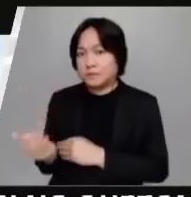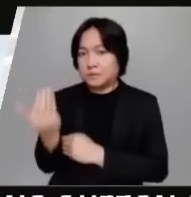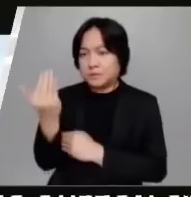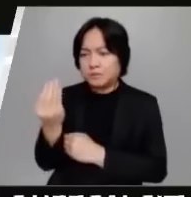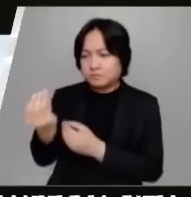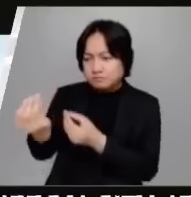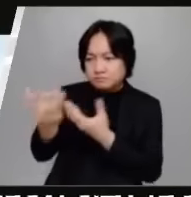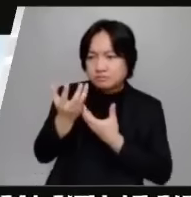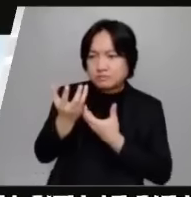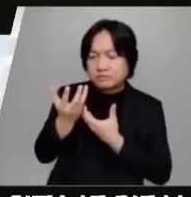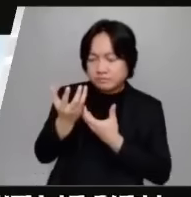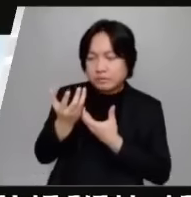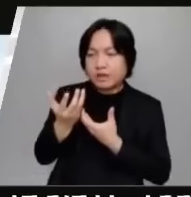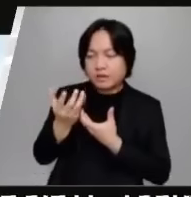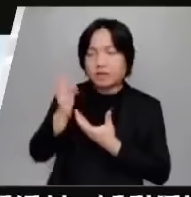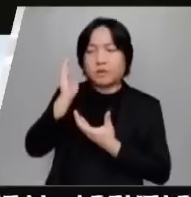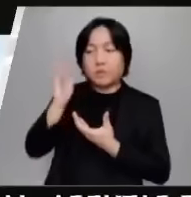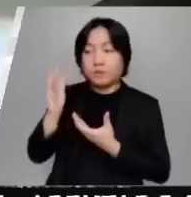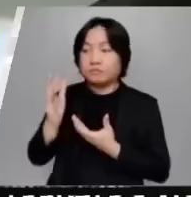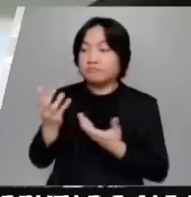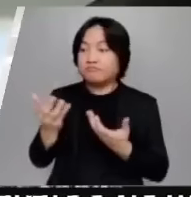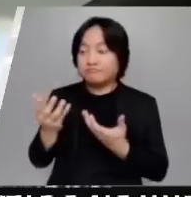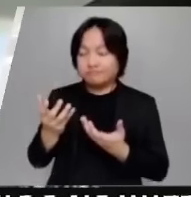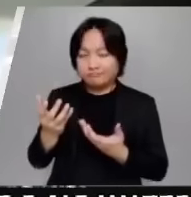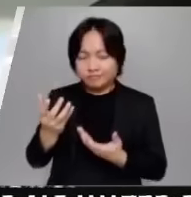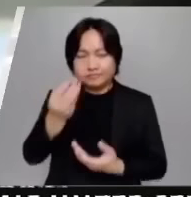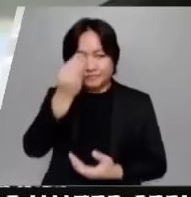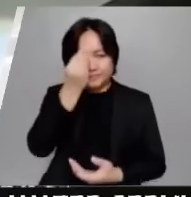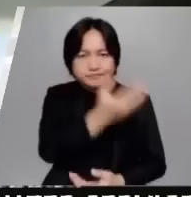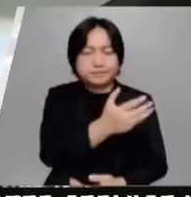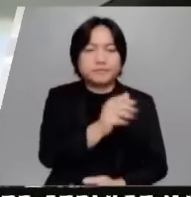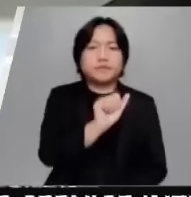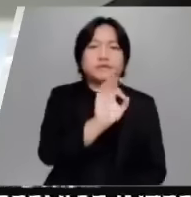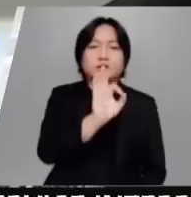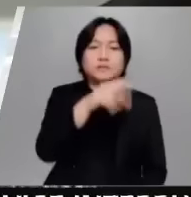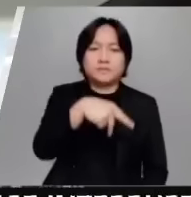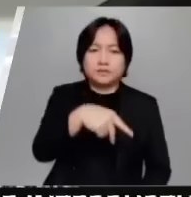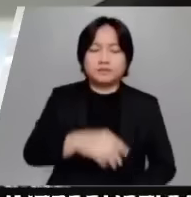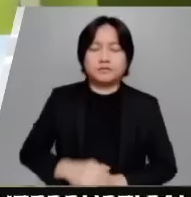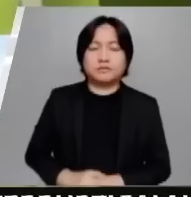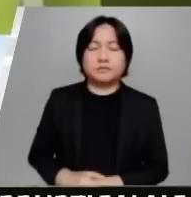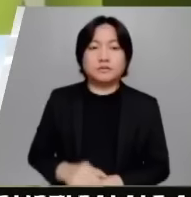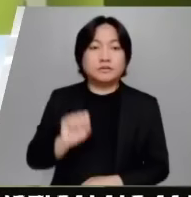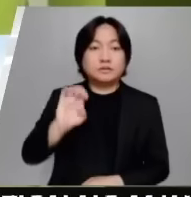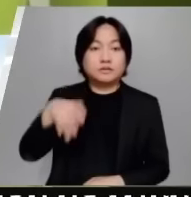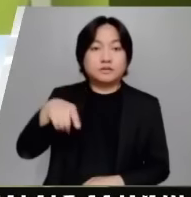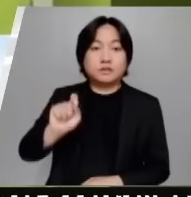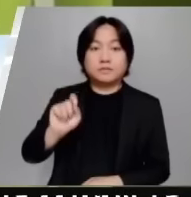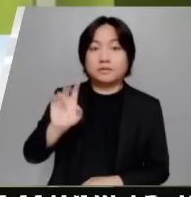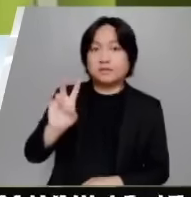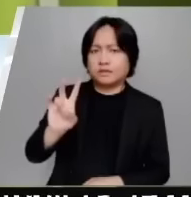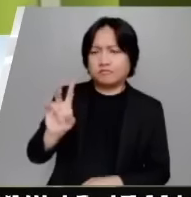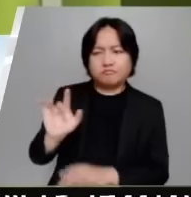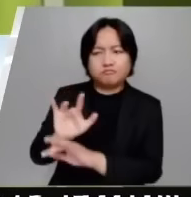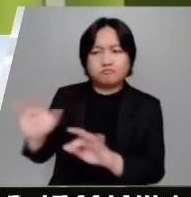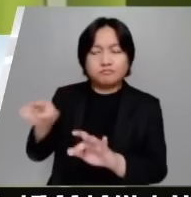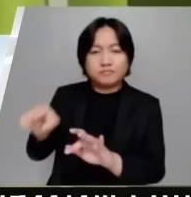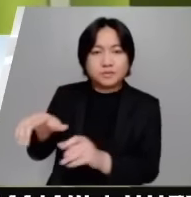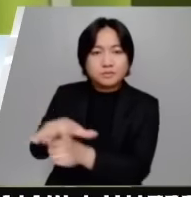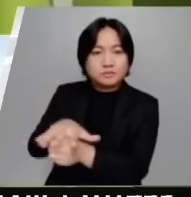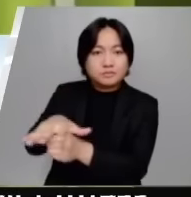the PNP The decision was made prior to September 7 Uh wala siya sa compound nanindigan din siya ngayon lang niya